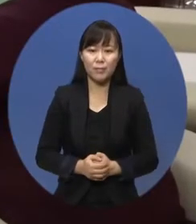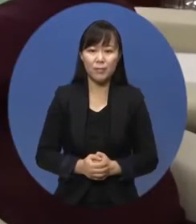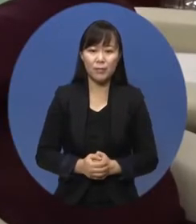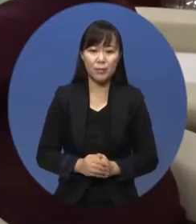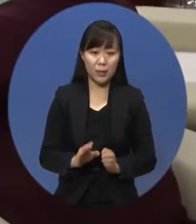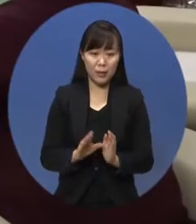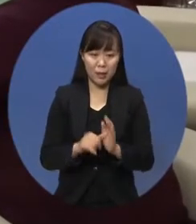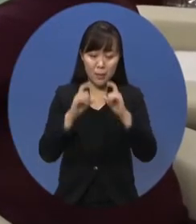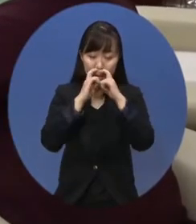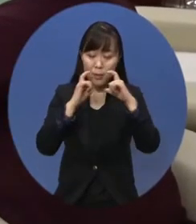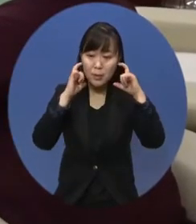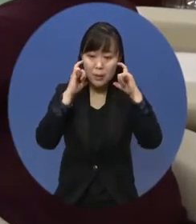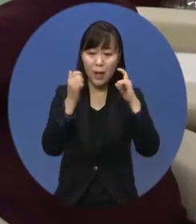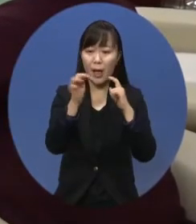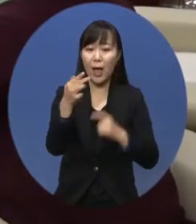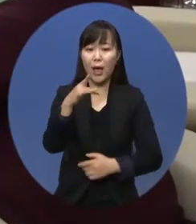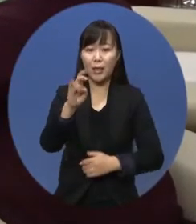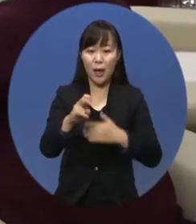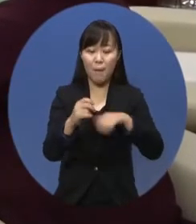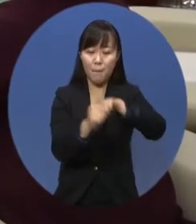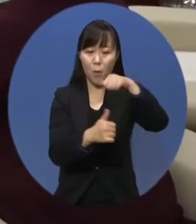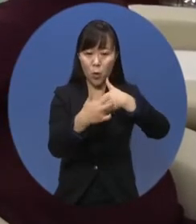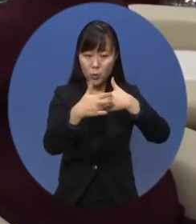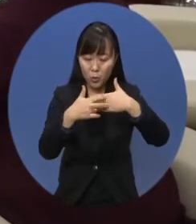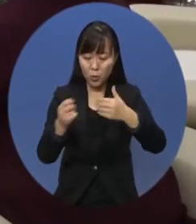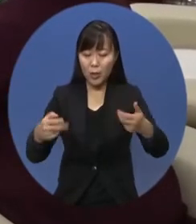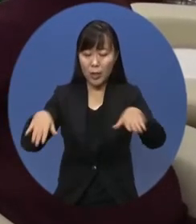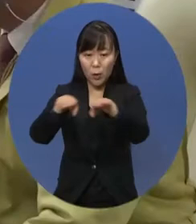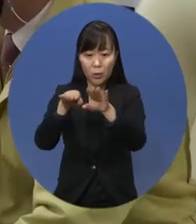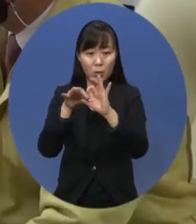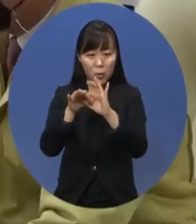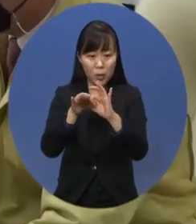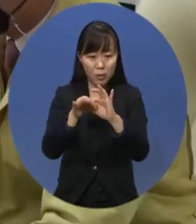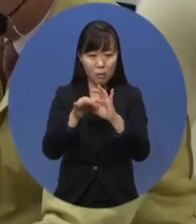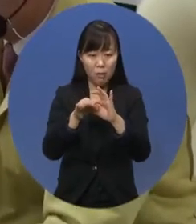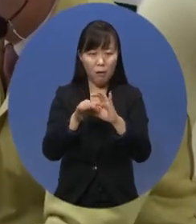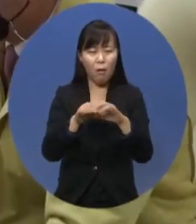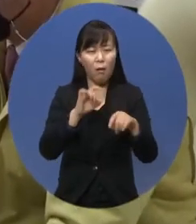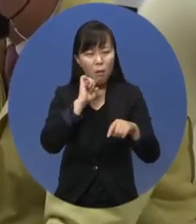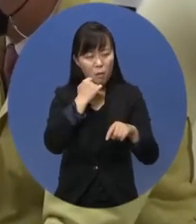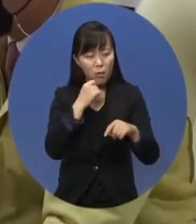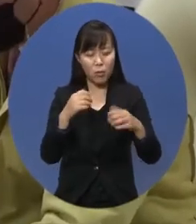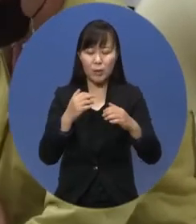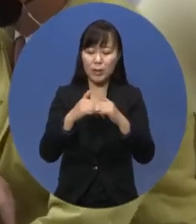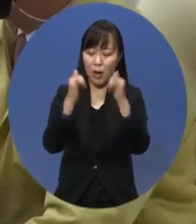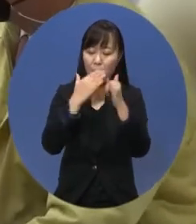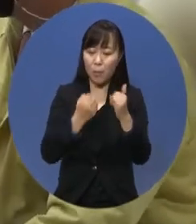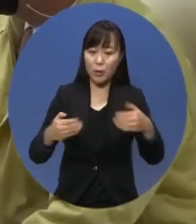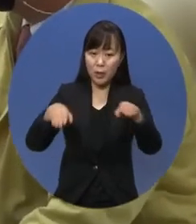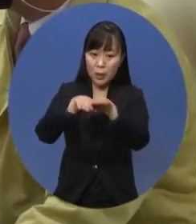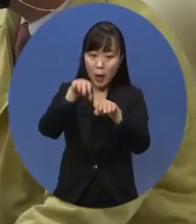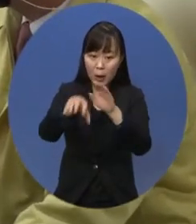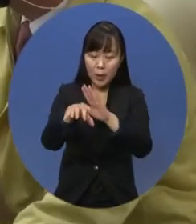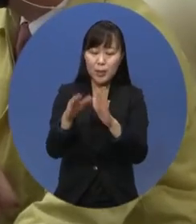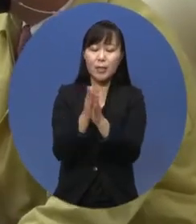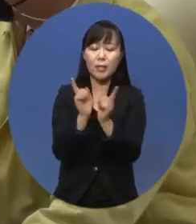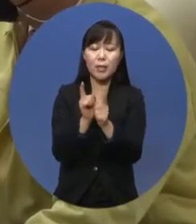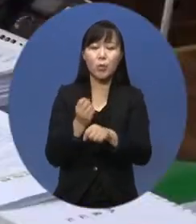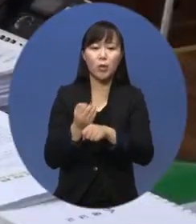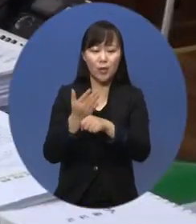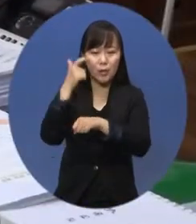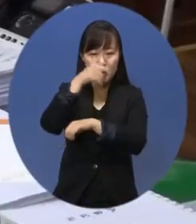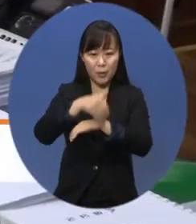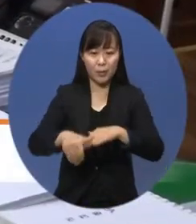이날 기부된 마스크는 해남 보건소와 기관을 통해 보건 취약계층과 사회복지시설에 직접 전달할